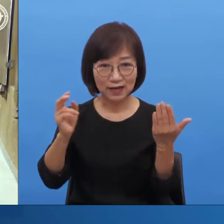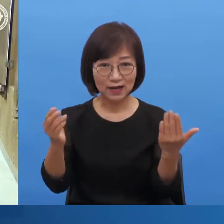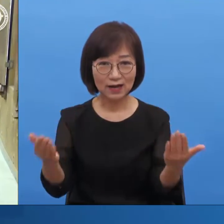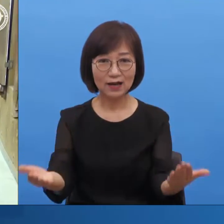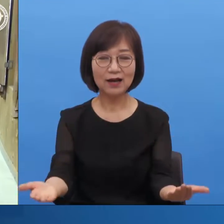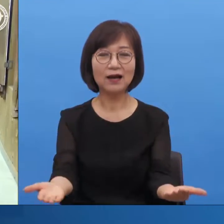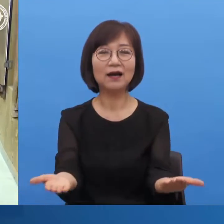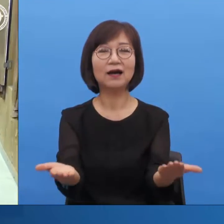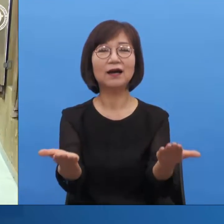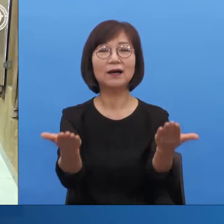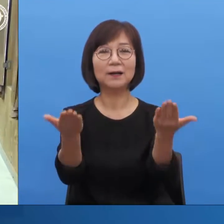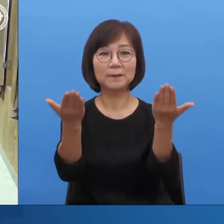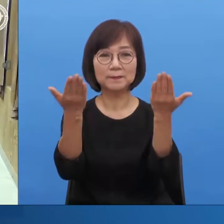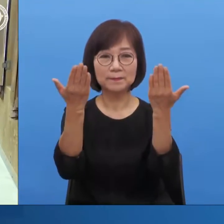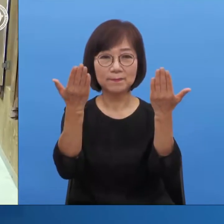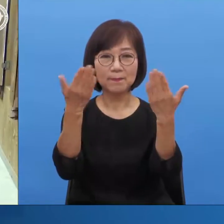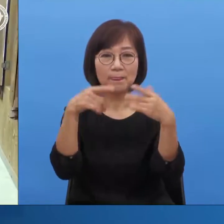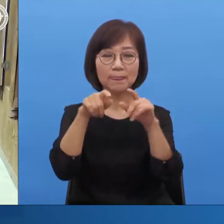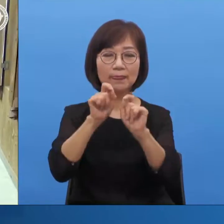찬송합니다.